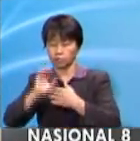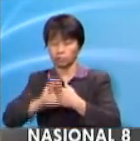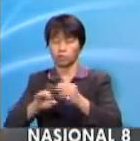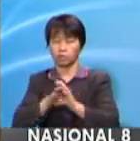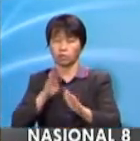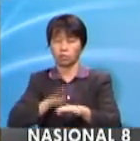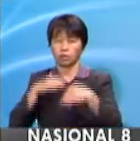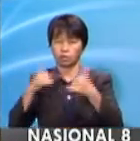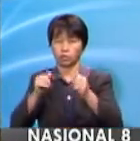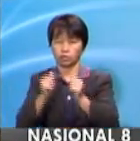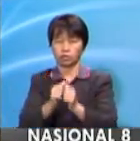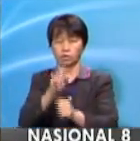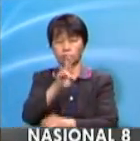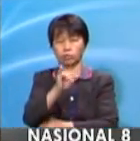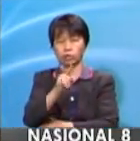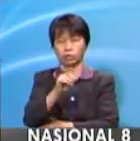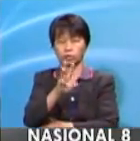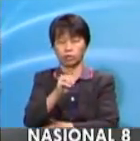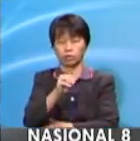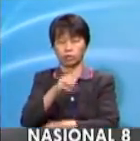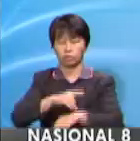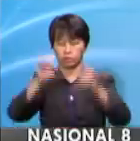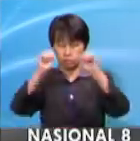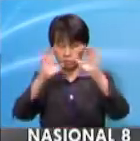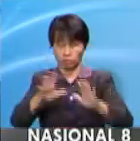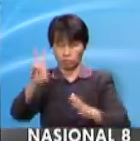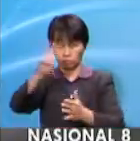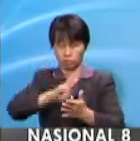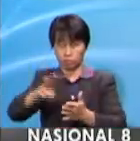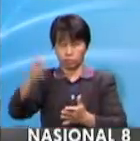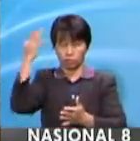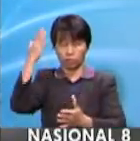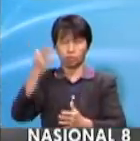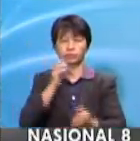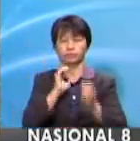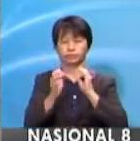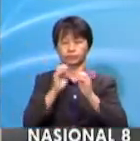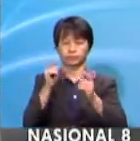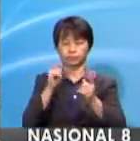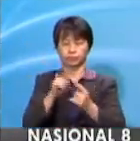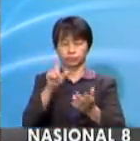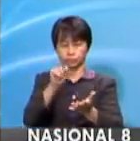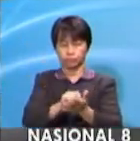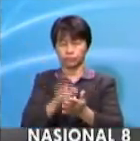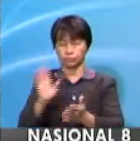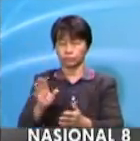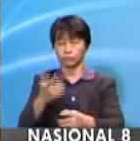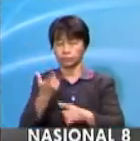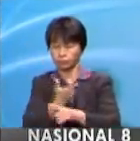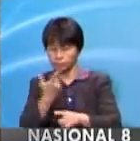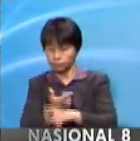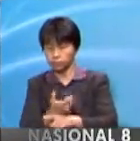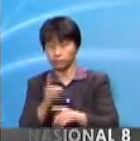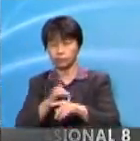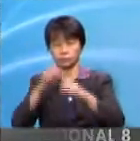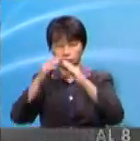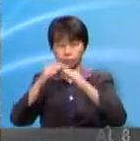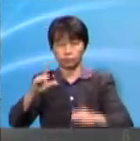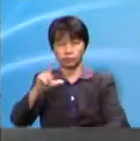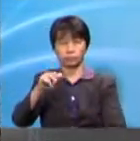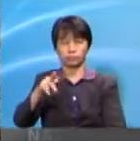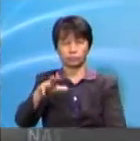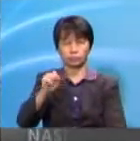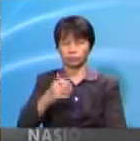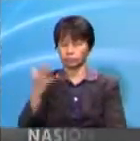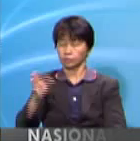ketika aksi menentang uitmfc di Shah Alam dua minggu lalu bercakap k media ketika ditemui dalam sesi latihan di Kompleks sukan Likas Beliau